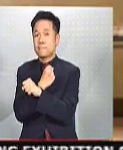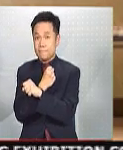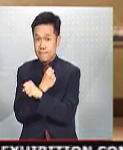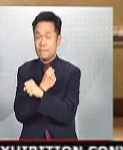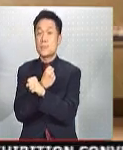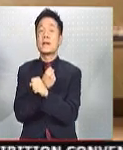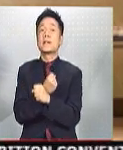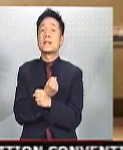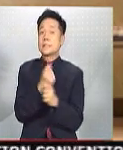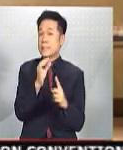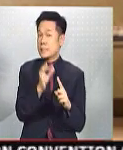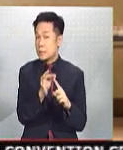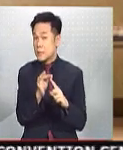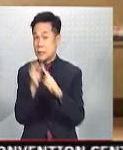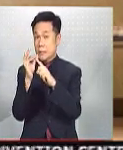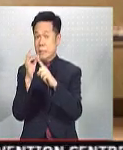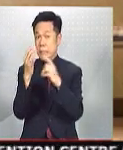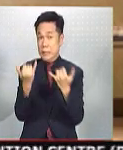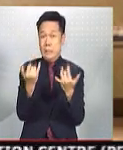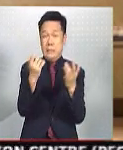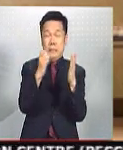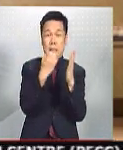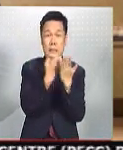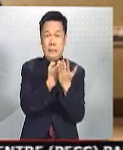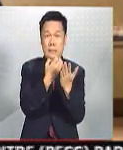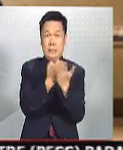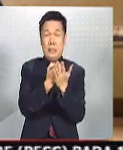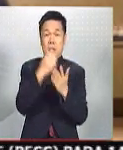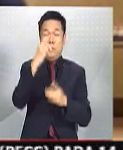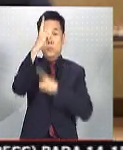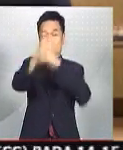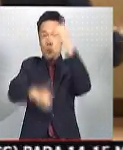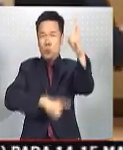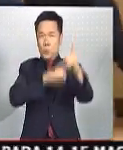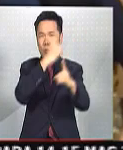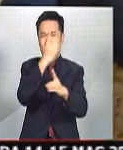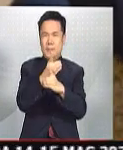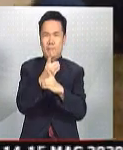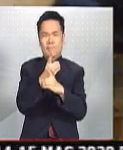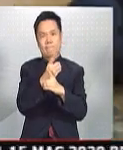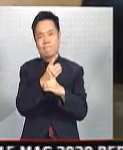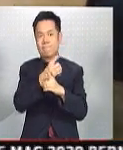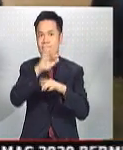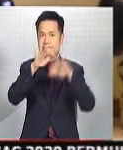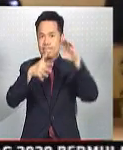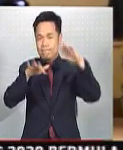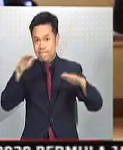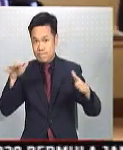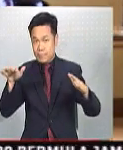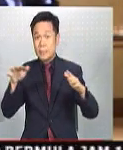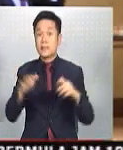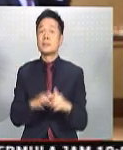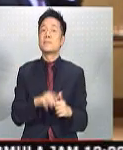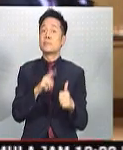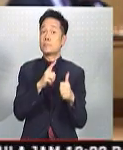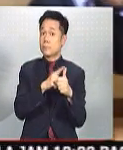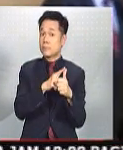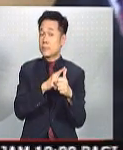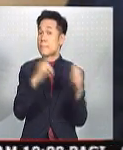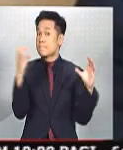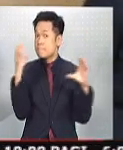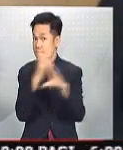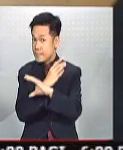khususnya dalam keadaan ekonomi global yang tidak menentu. Dan antara cabaran kita ialah